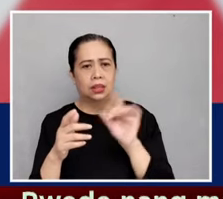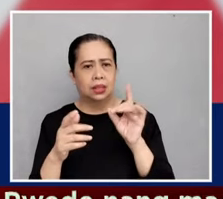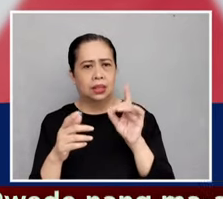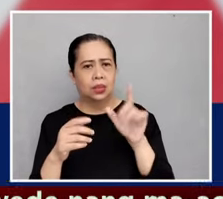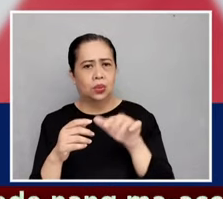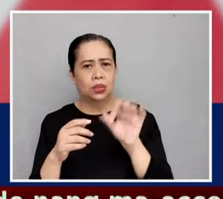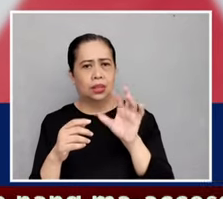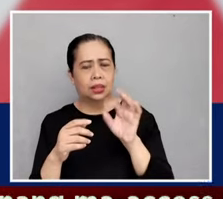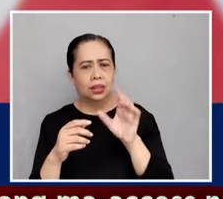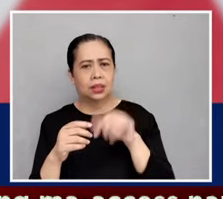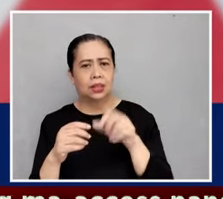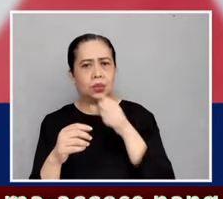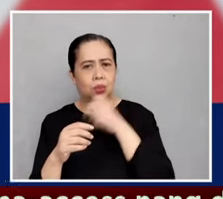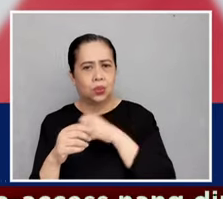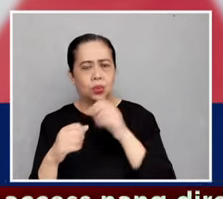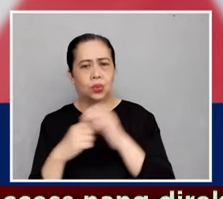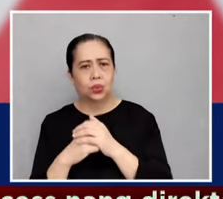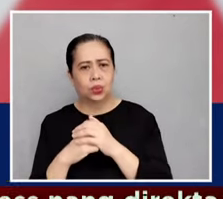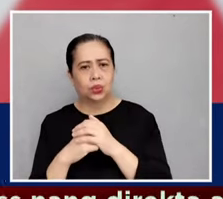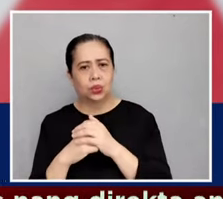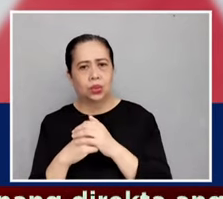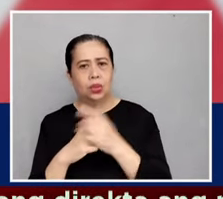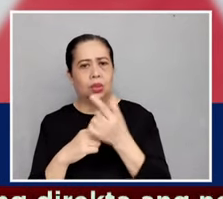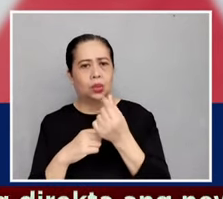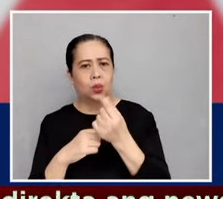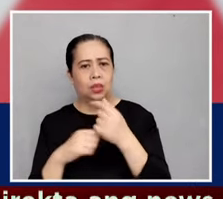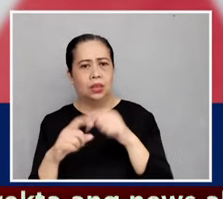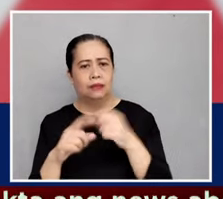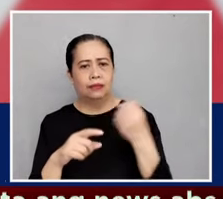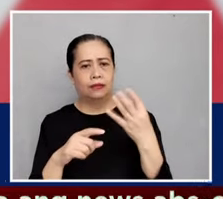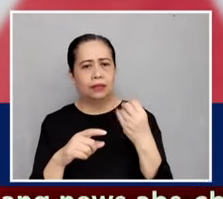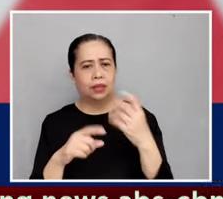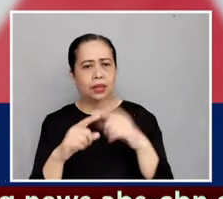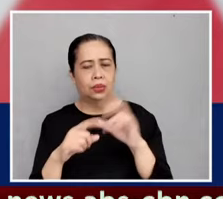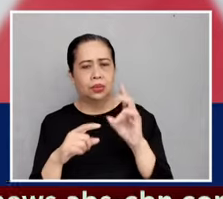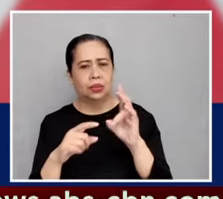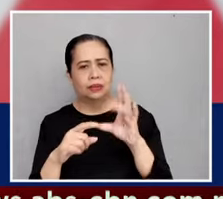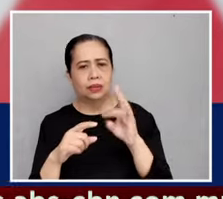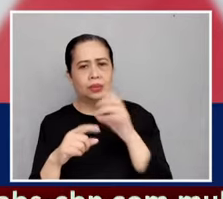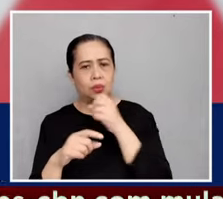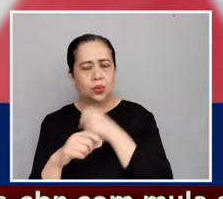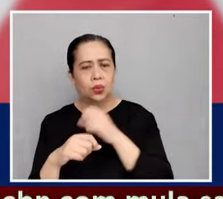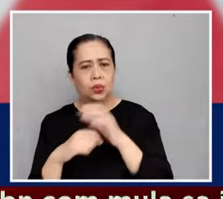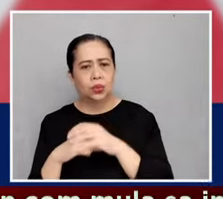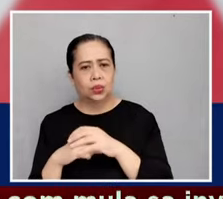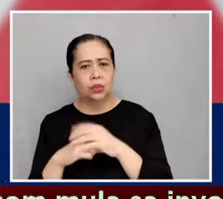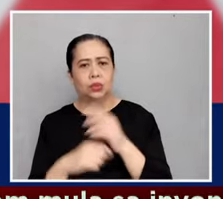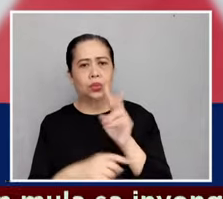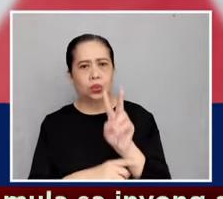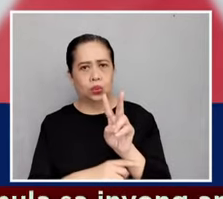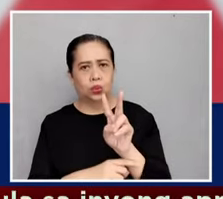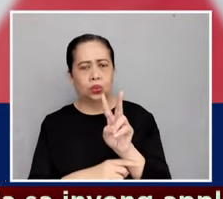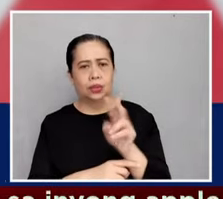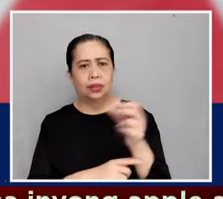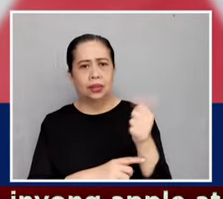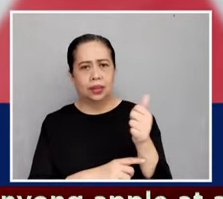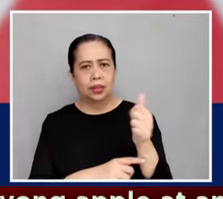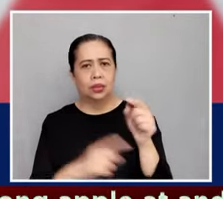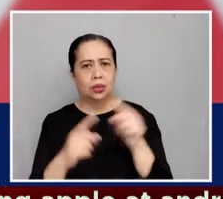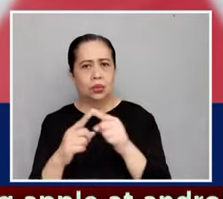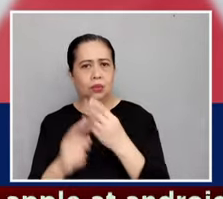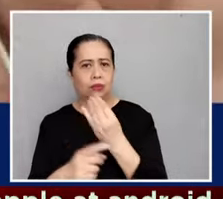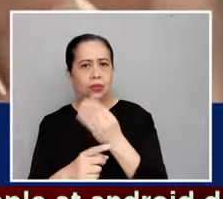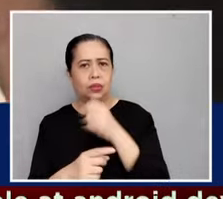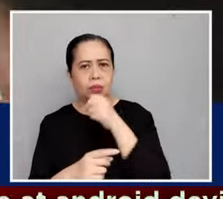hanggang 19 years old, 20 ang 15 hanggang 17 years old at 2 ang 10 hanggang